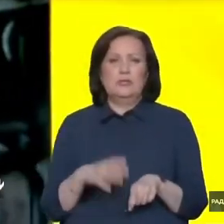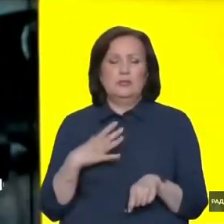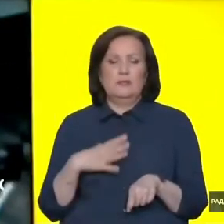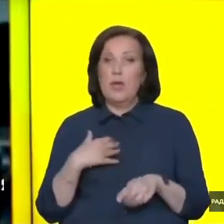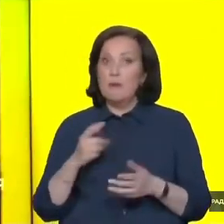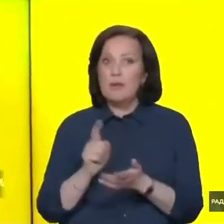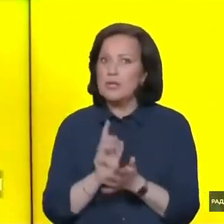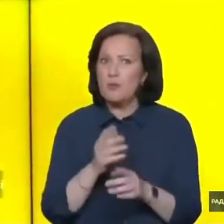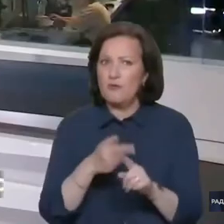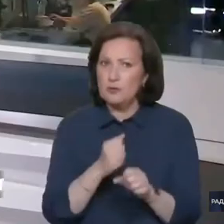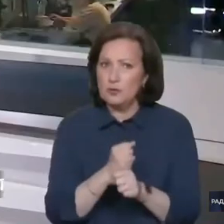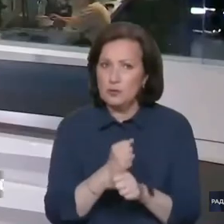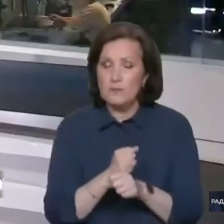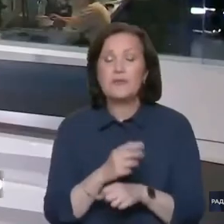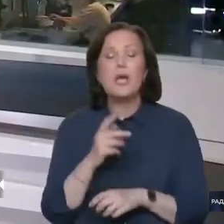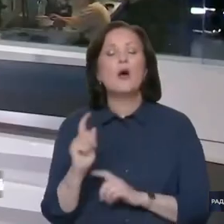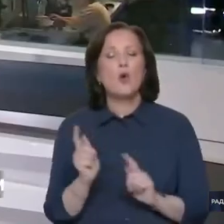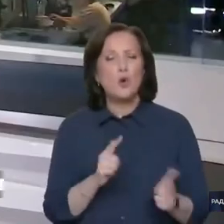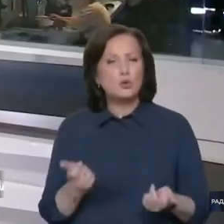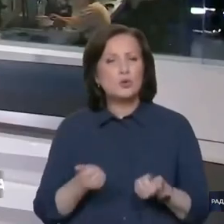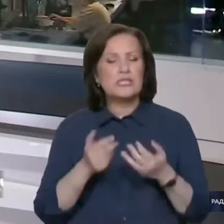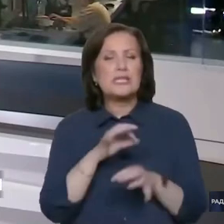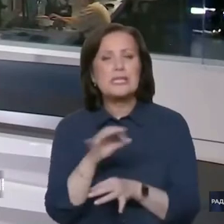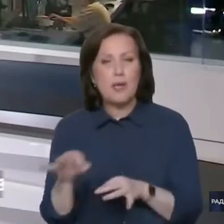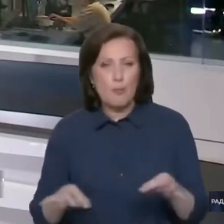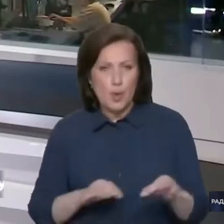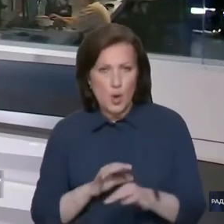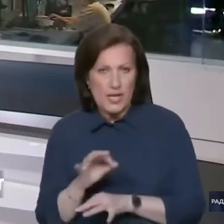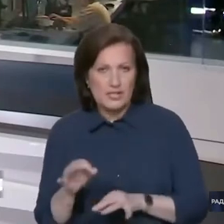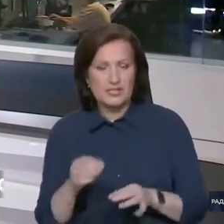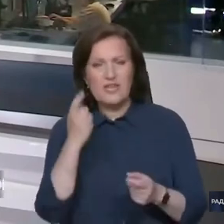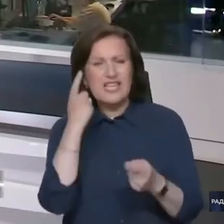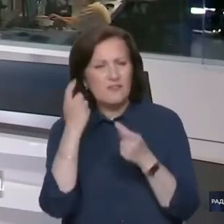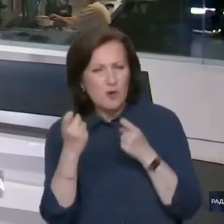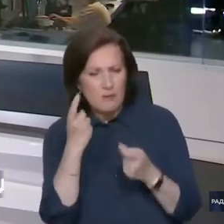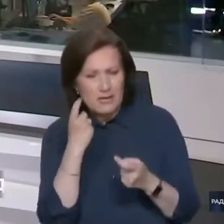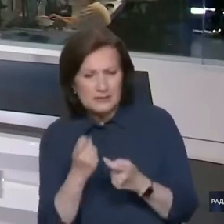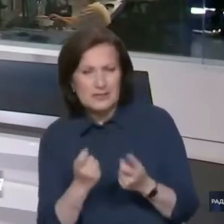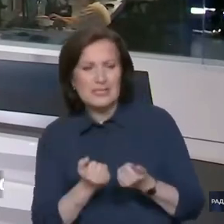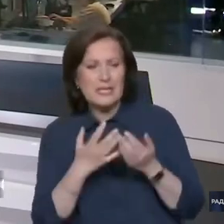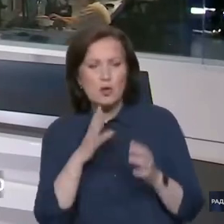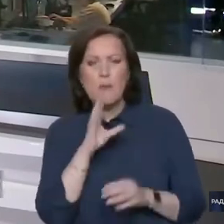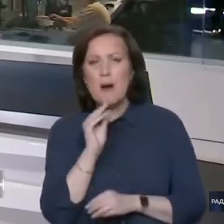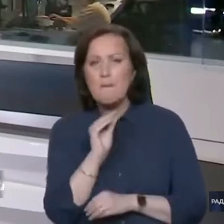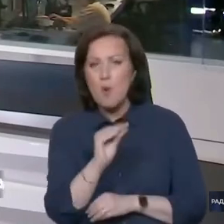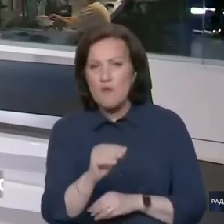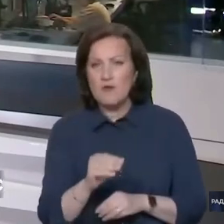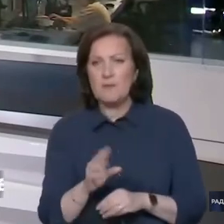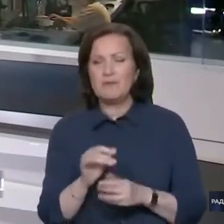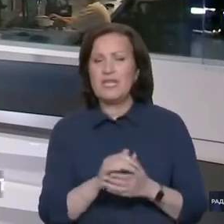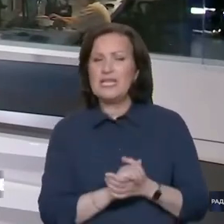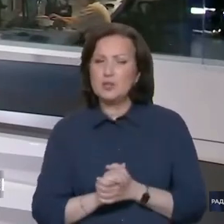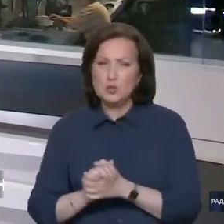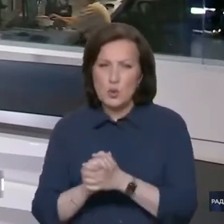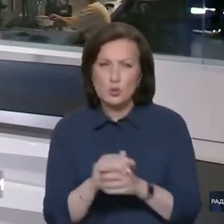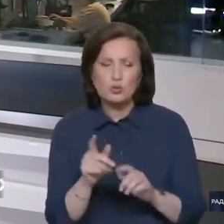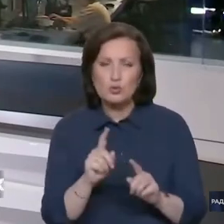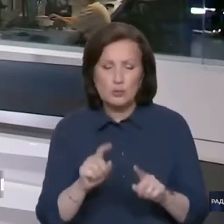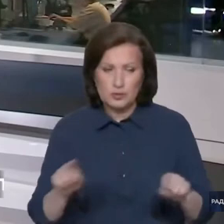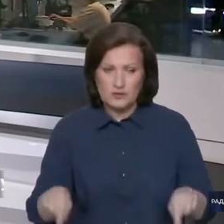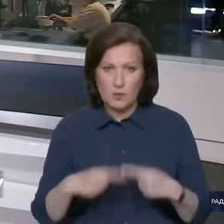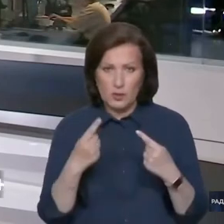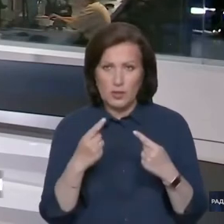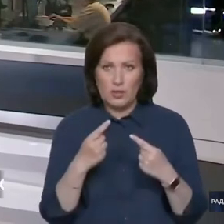руки. Ми не повинні цього робити. Я знаю, що готується кілька проєктів, і в тому числі і інформаційних кількома мовами, а і в тому числі союзниками для того,